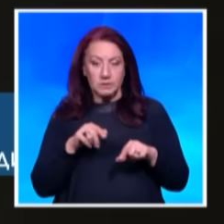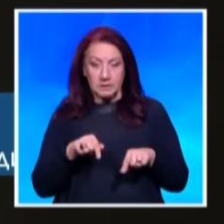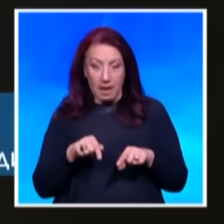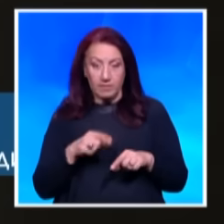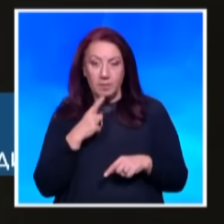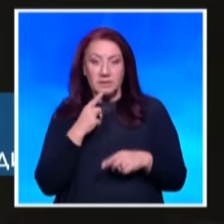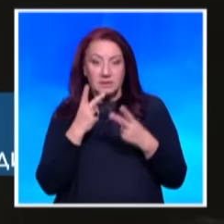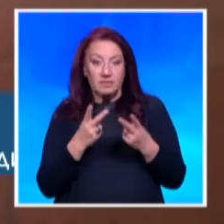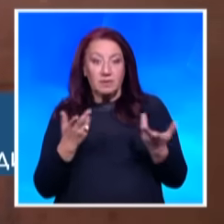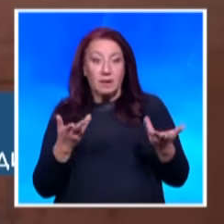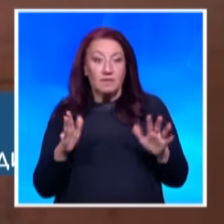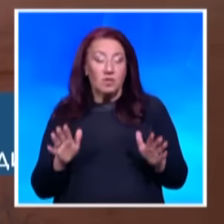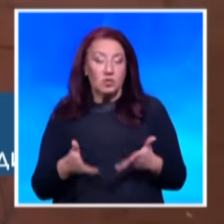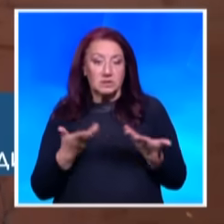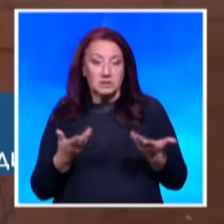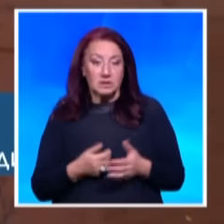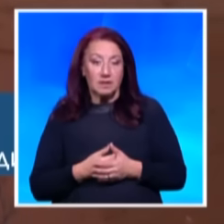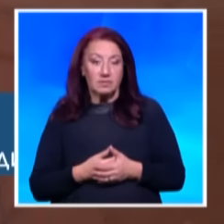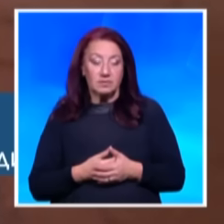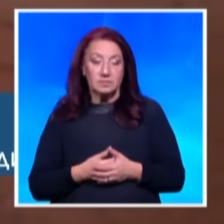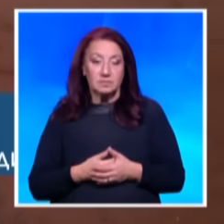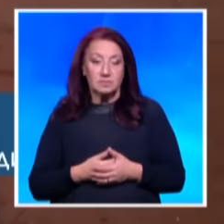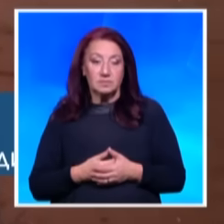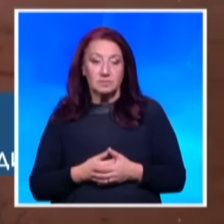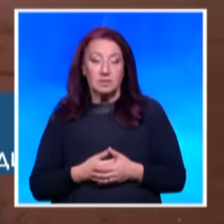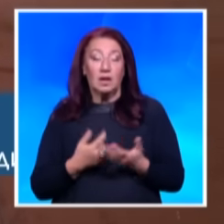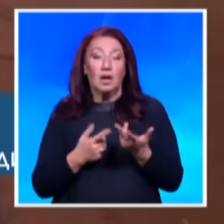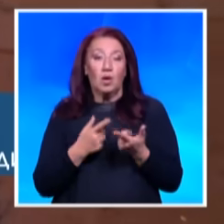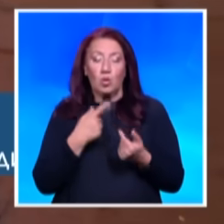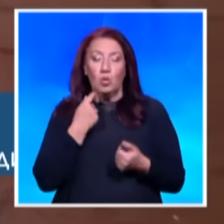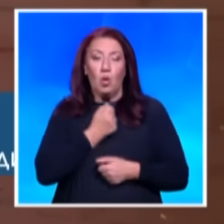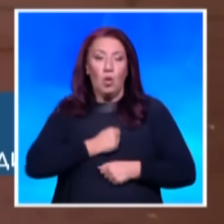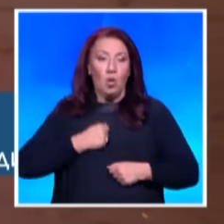И в крайна сметка да разберем колко са пострадалите и колко са арестуваните.